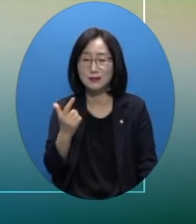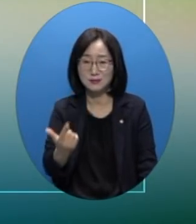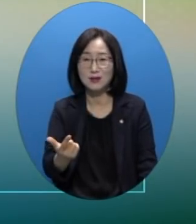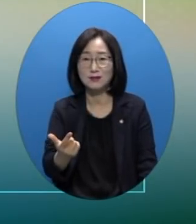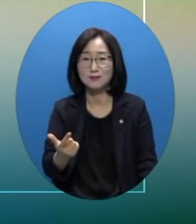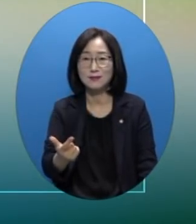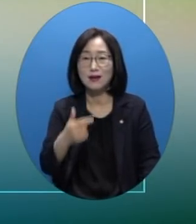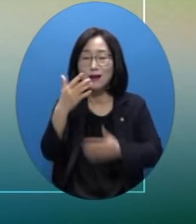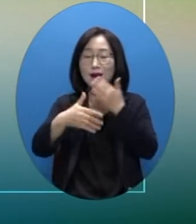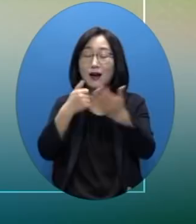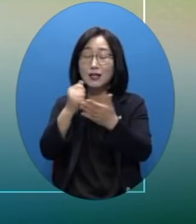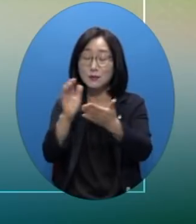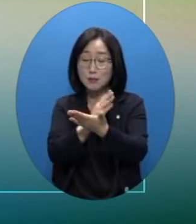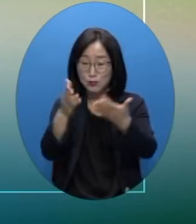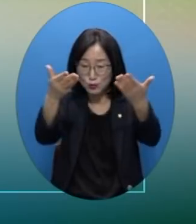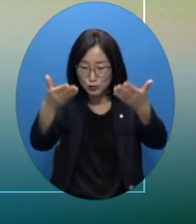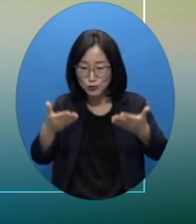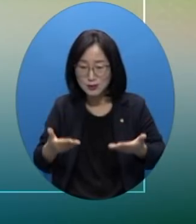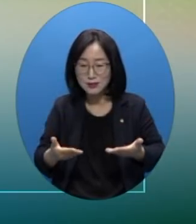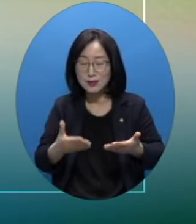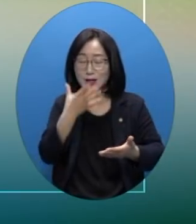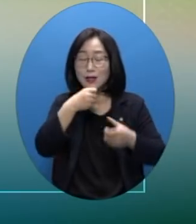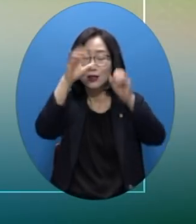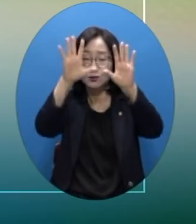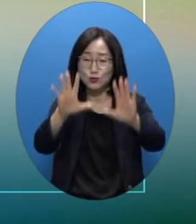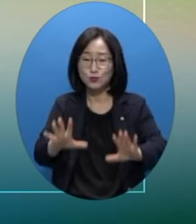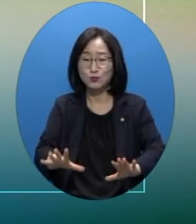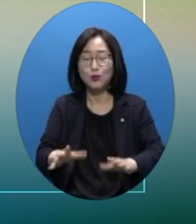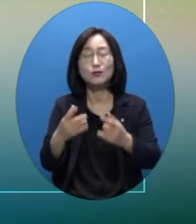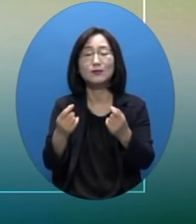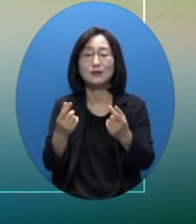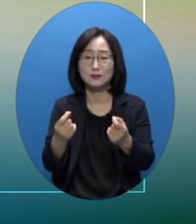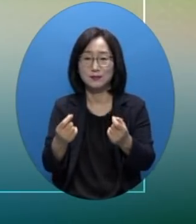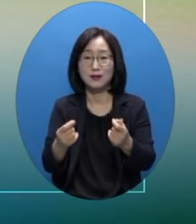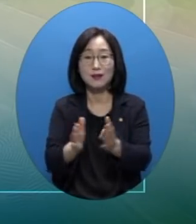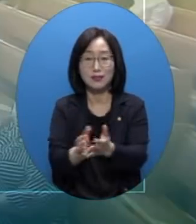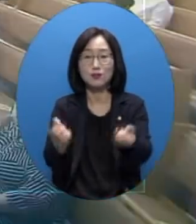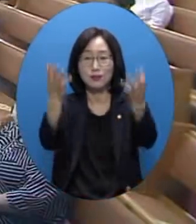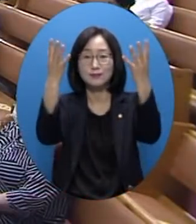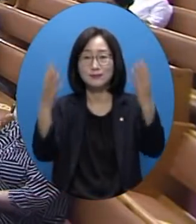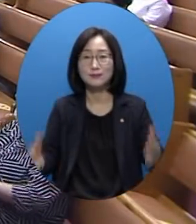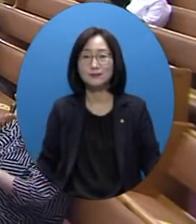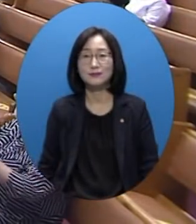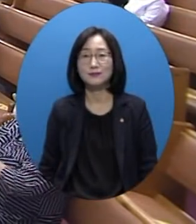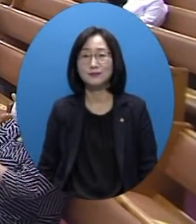아니었으며 하나님이 베풀어 주신 축복의 시간이었습니다. 할렐루야!